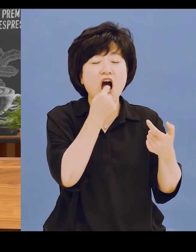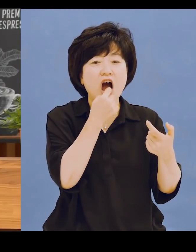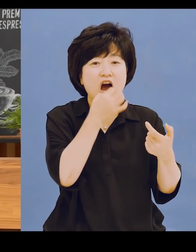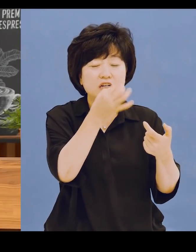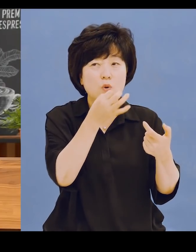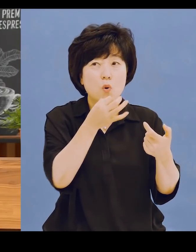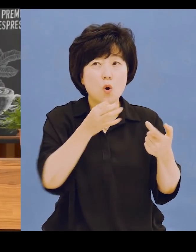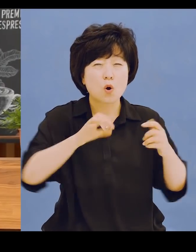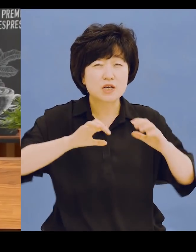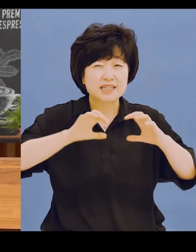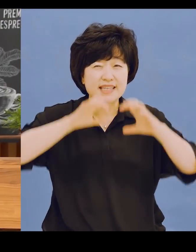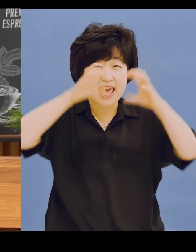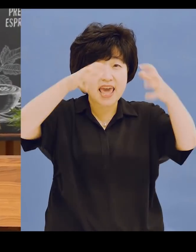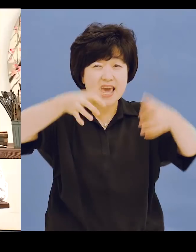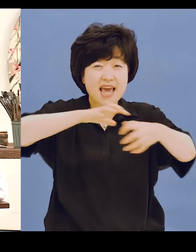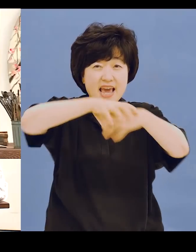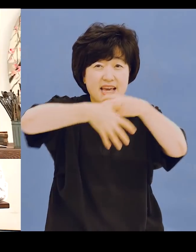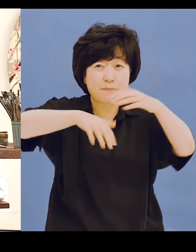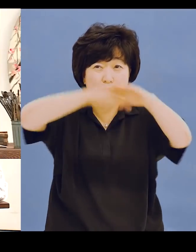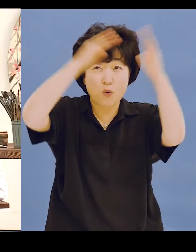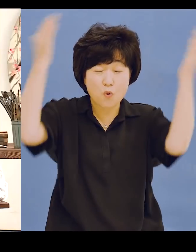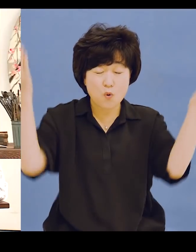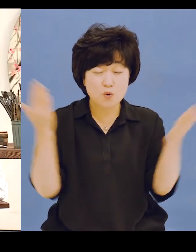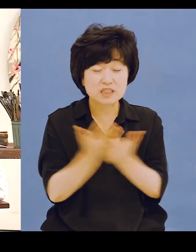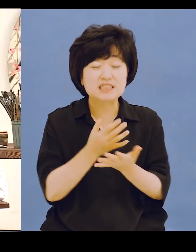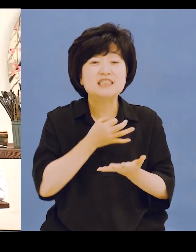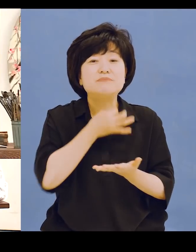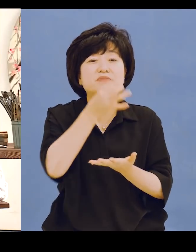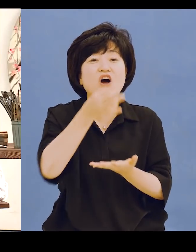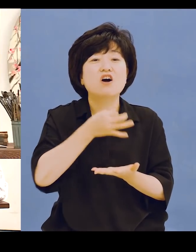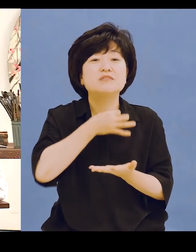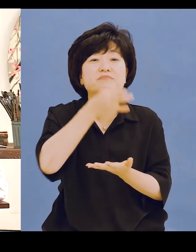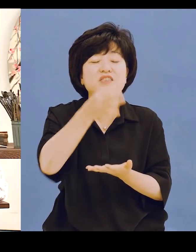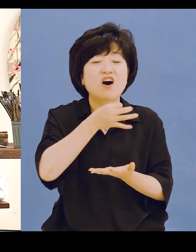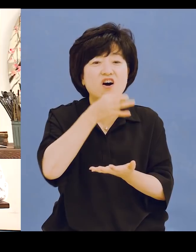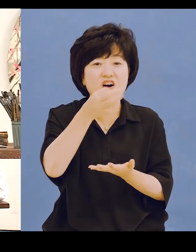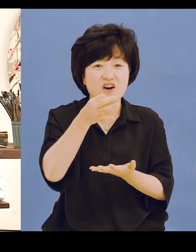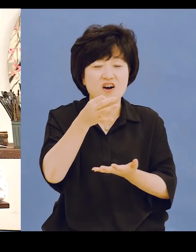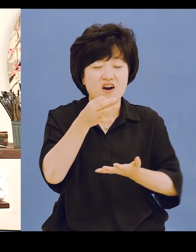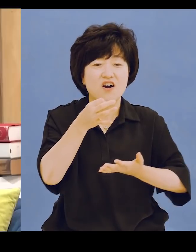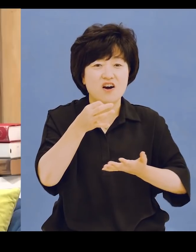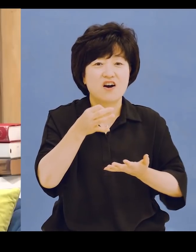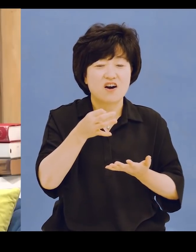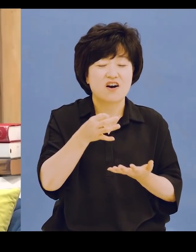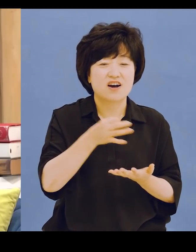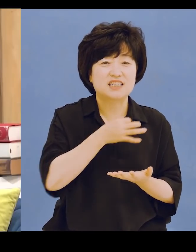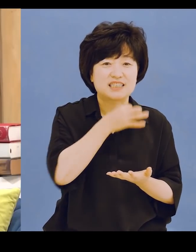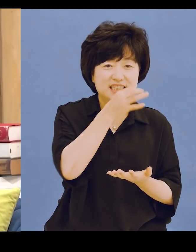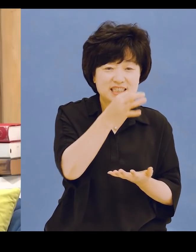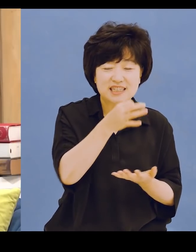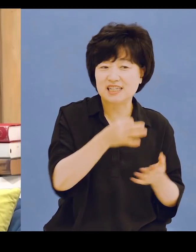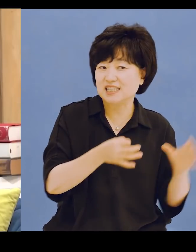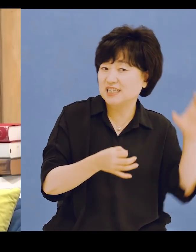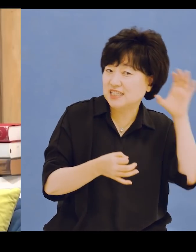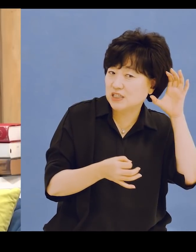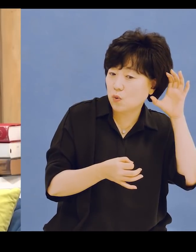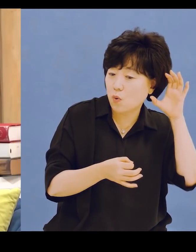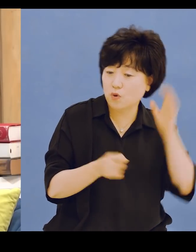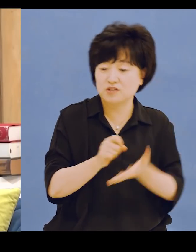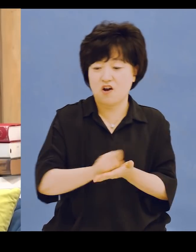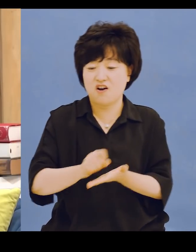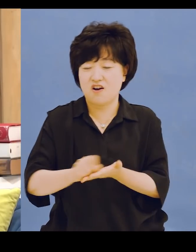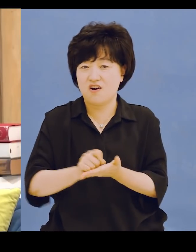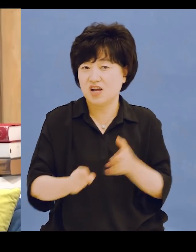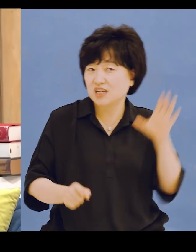있어요. 그 760가지 언어 소리의 발음기호가 있어요. 예. 그 발음기호를 듣고 받아 적을